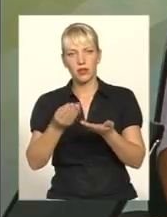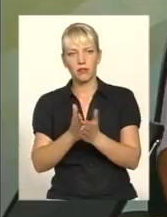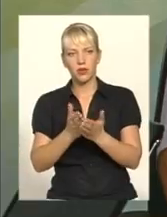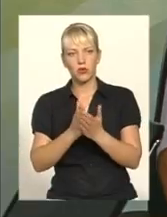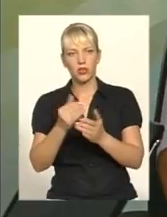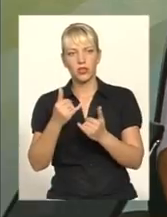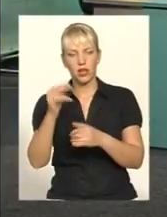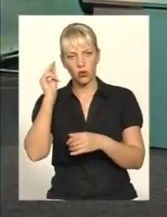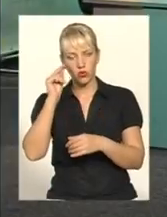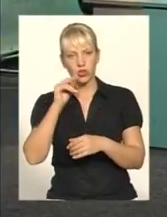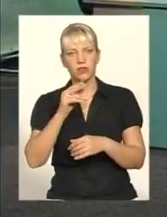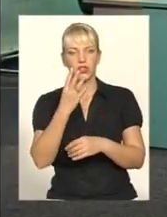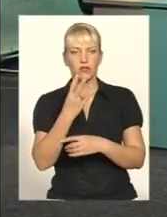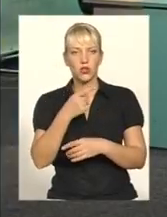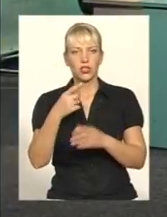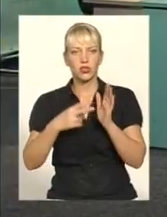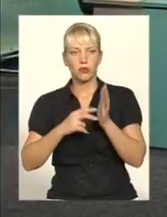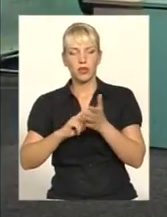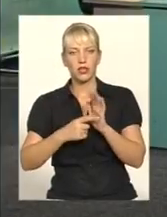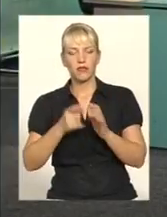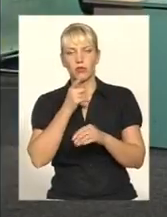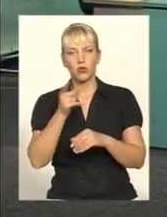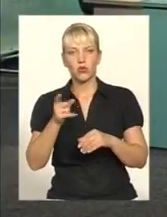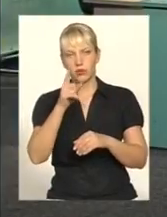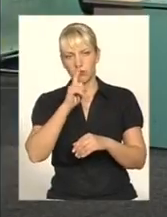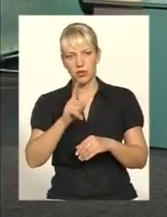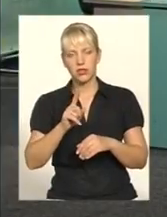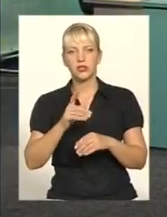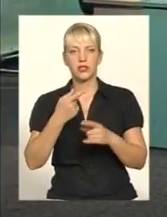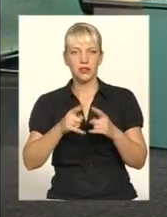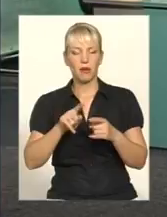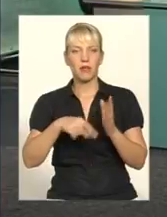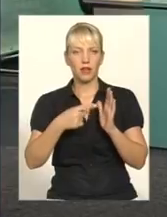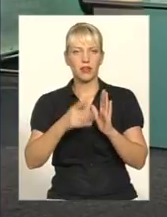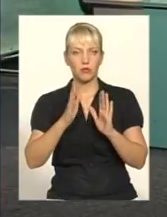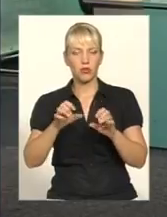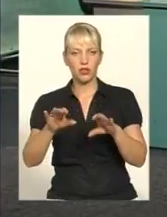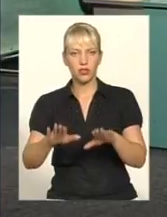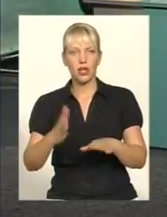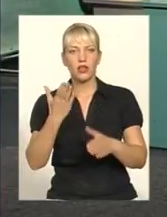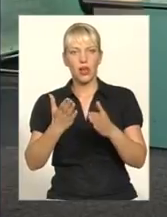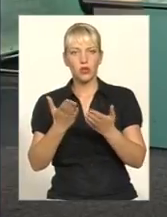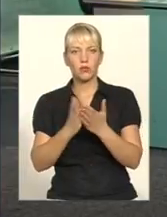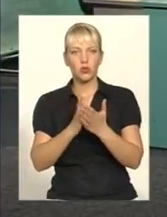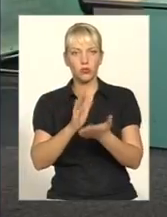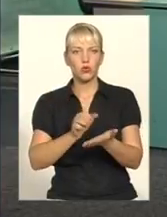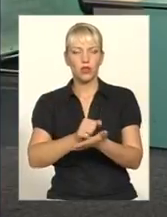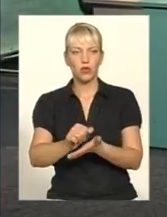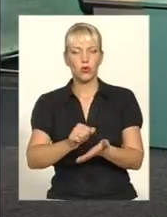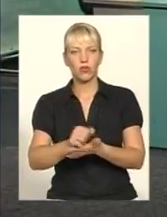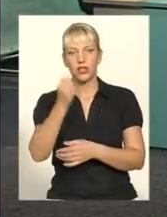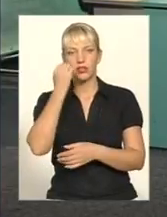учнів 4-х та 7-х класів. Тобто впродовж місяця-півтора це питання буде зняте? Якщо підручники будуть надруковані.